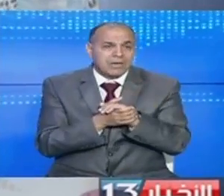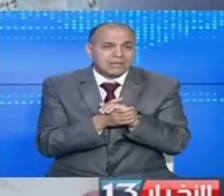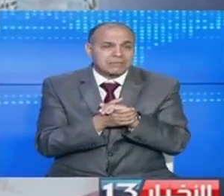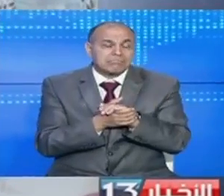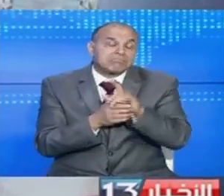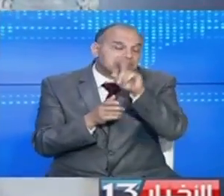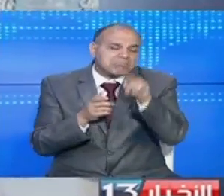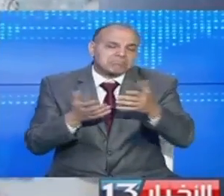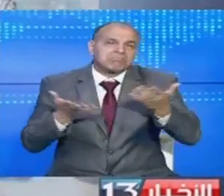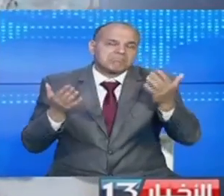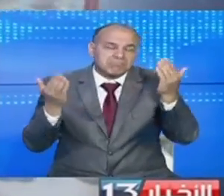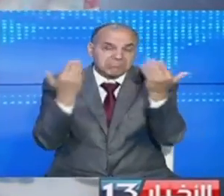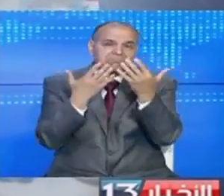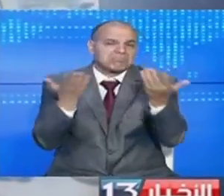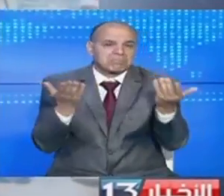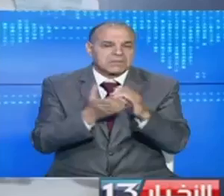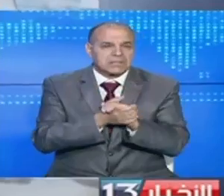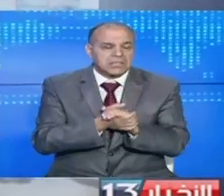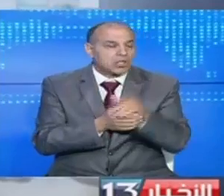صريف الإنسان